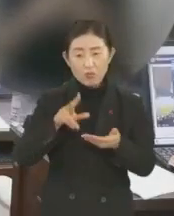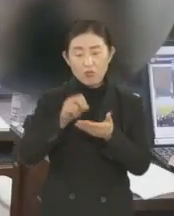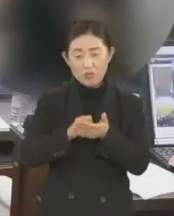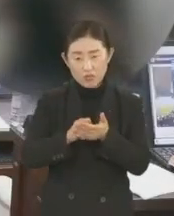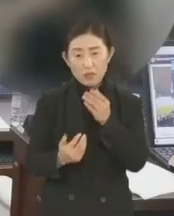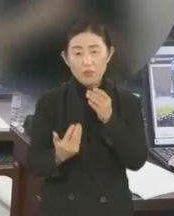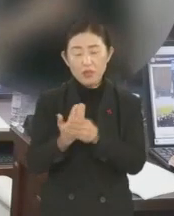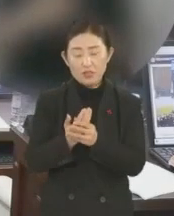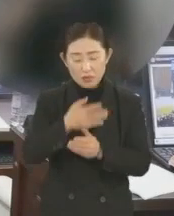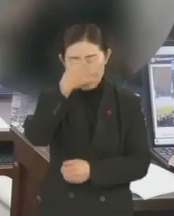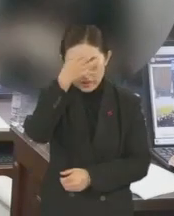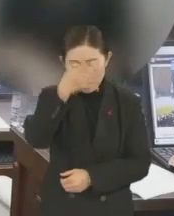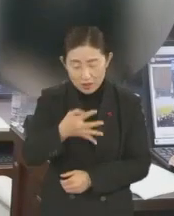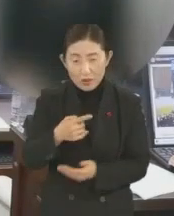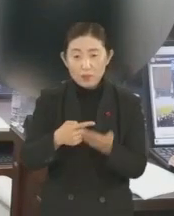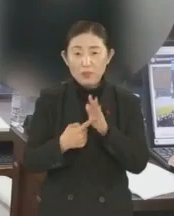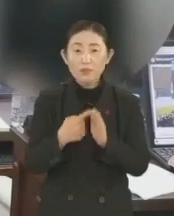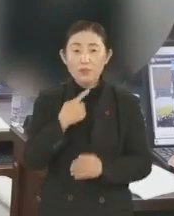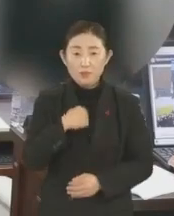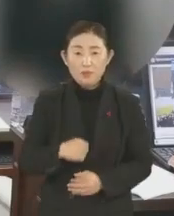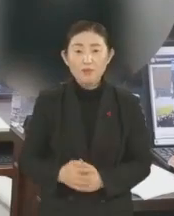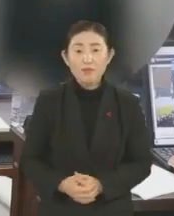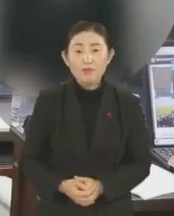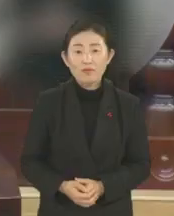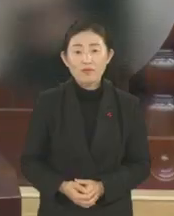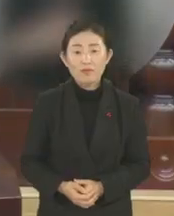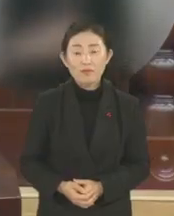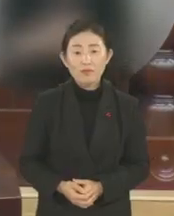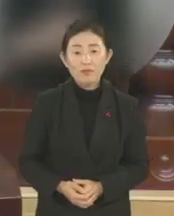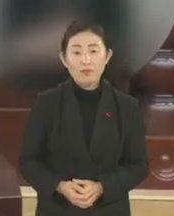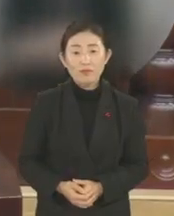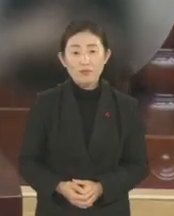일으켜 죄송하다며 공식 사과함 바 있습니다